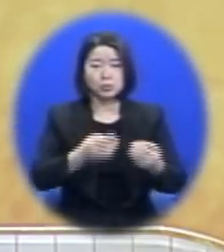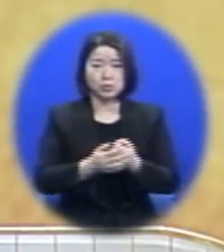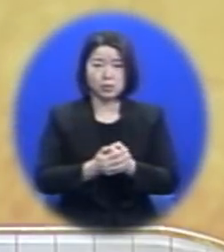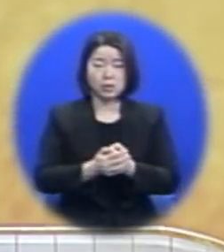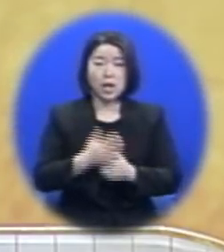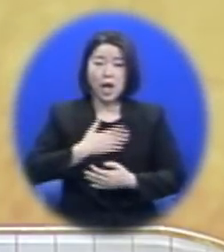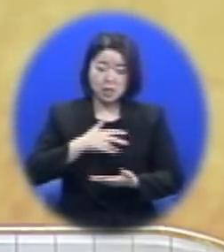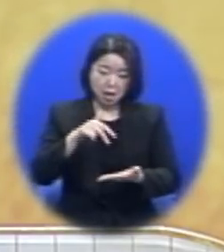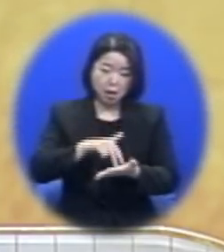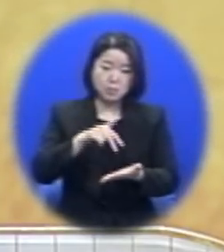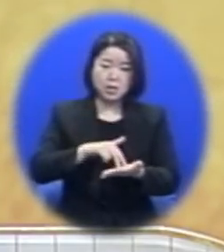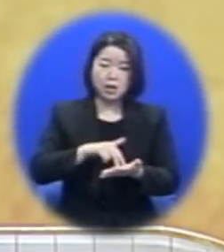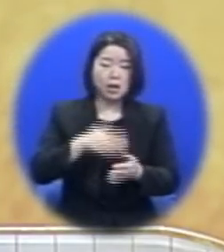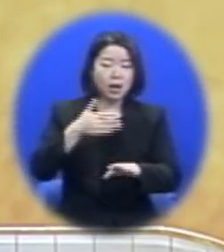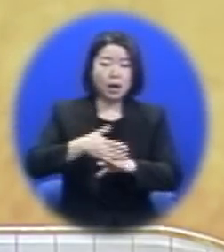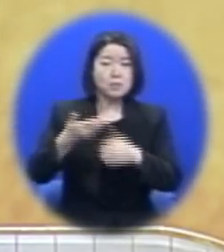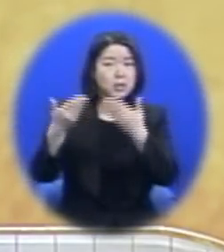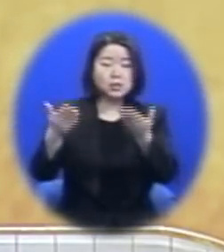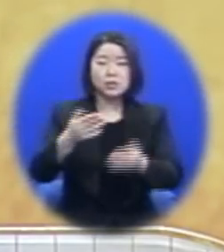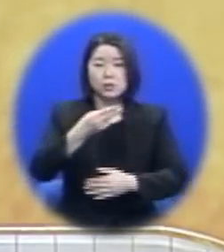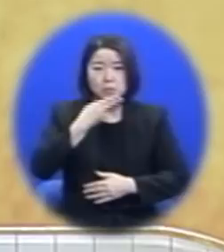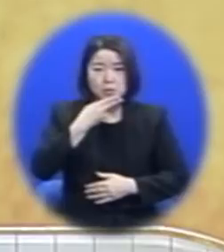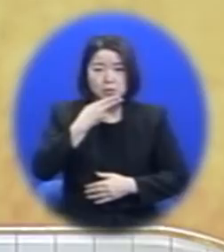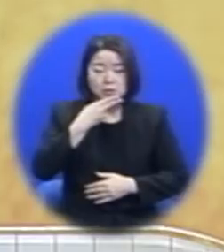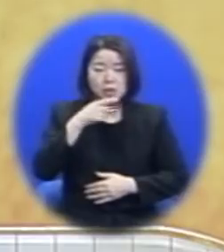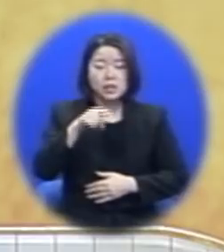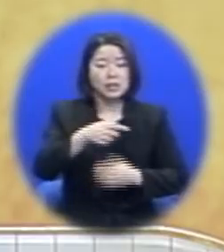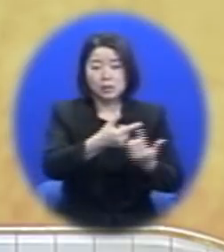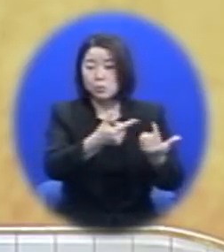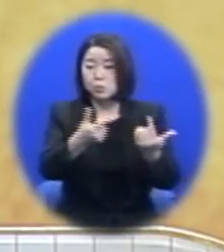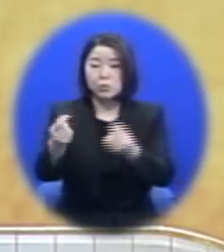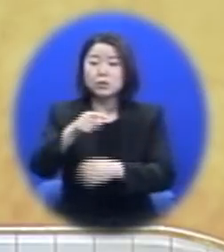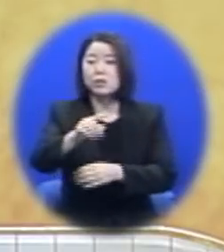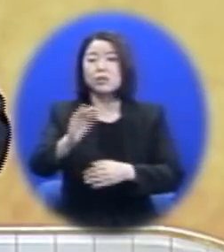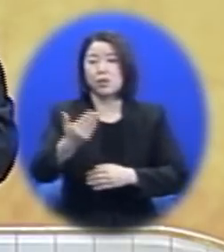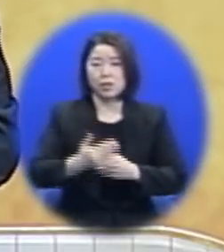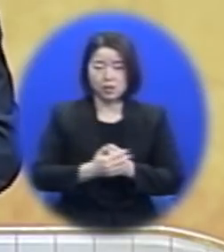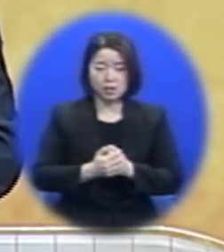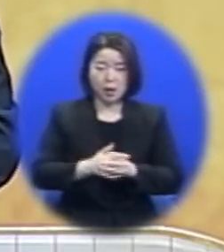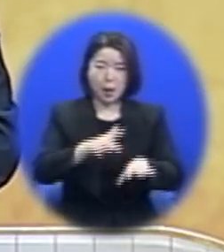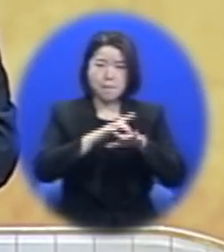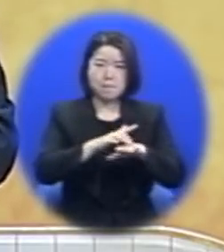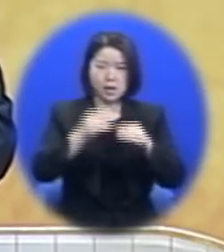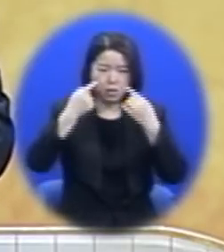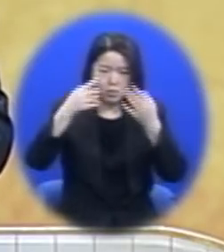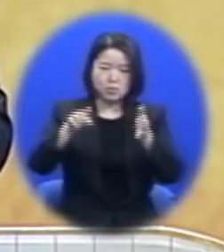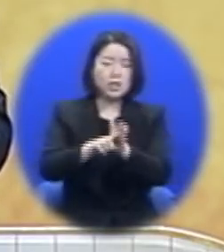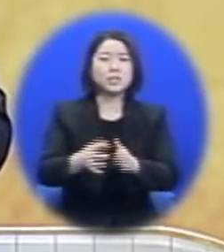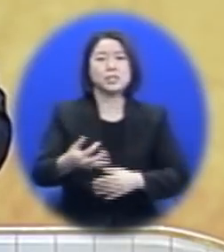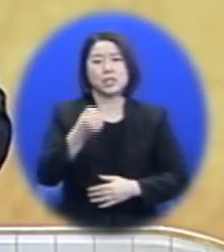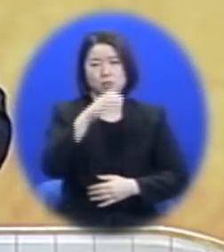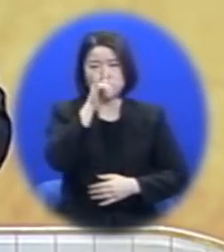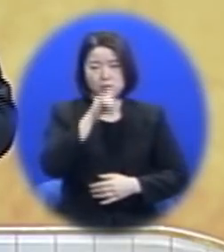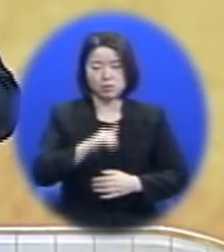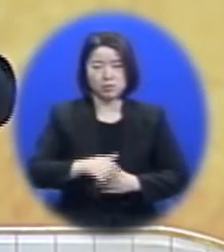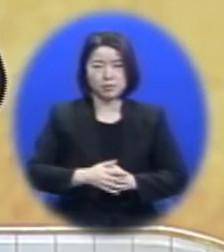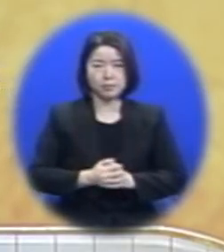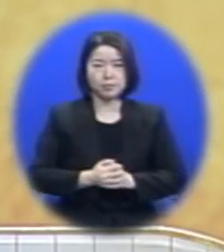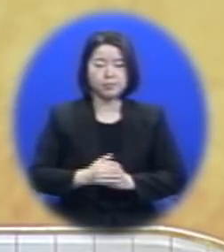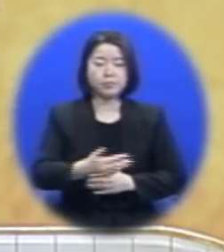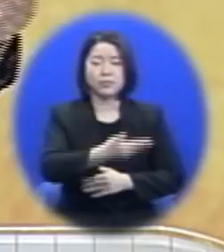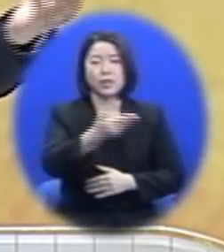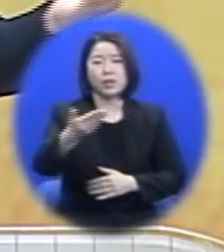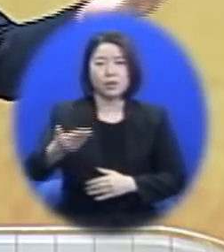지금 처지가 뭘 감사할 게 있어? 다 그렇게 되는 거야. 아주 마귀는 확신을 가지고 있습니다.